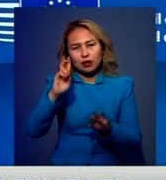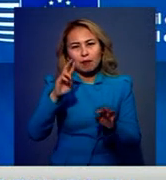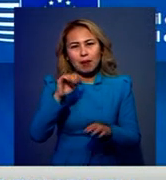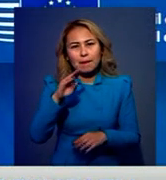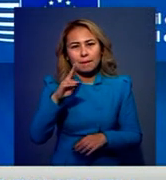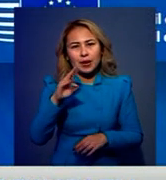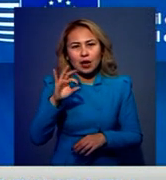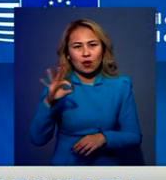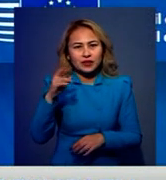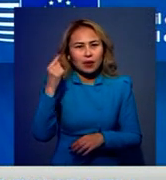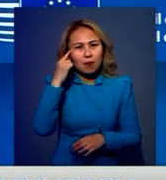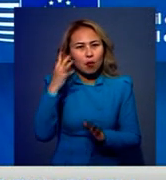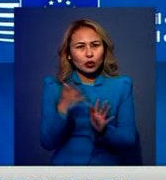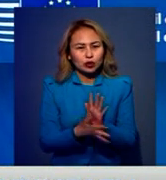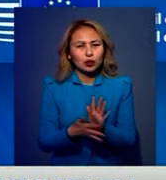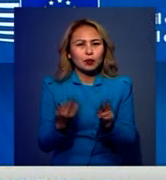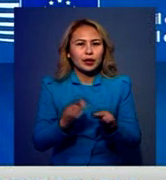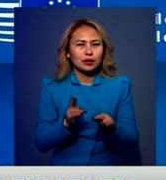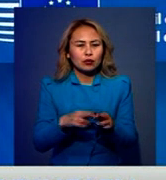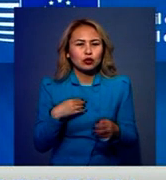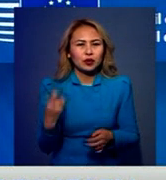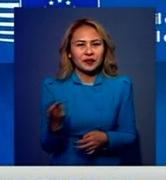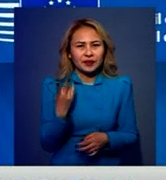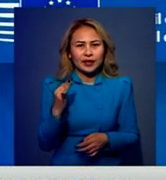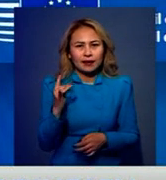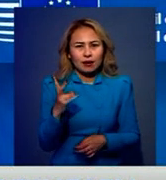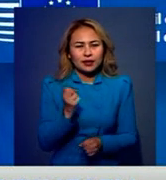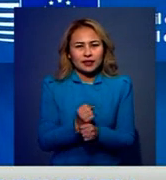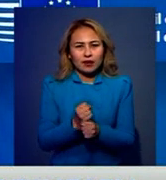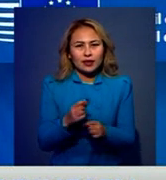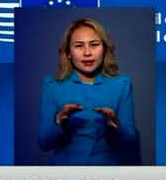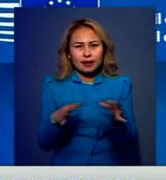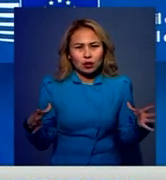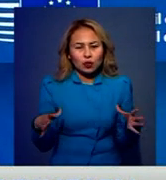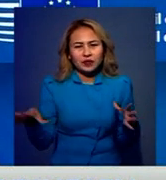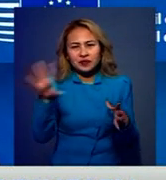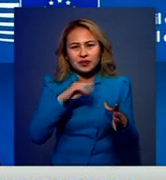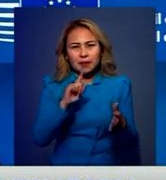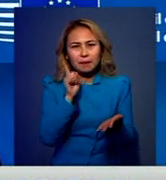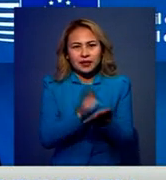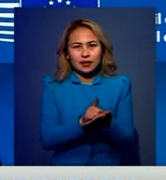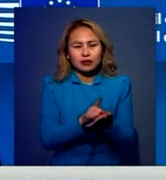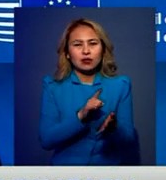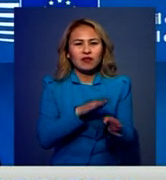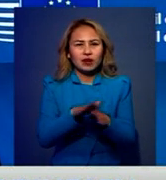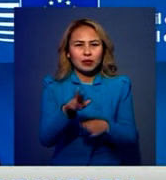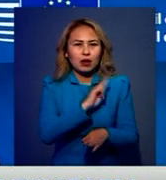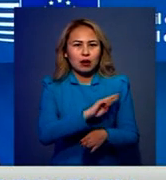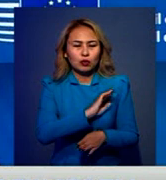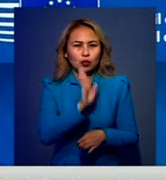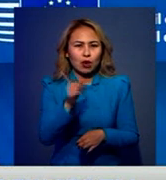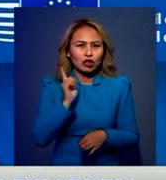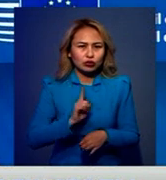Помпео осыны жақсы түсінді деп ойлаймын. Біз әлі де Иранның ядролық бағдарламасы аясындағы барлық міндеттемелерін атқаруын құп